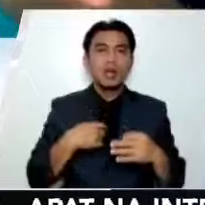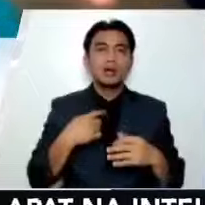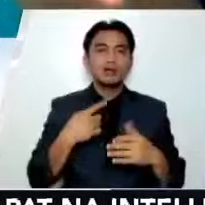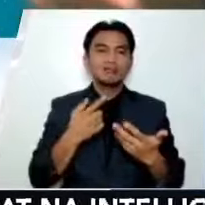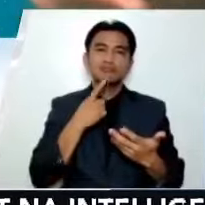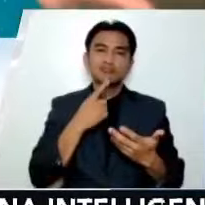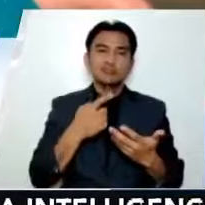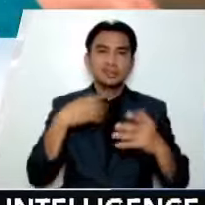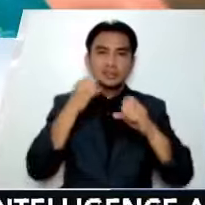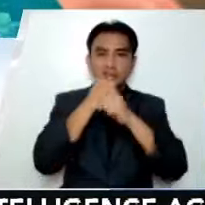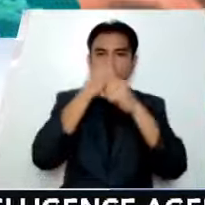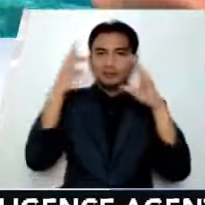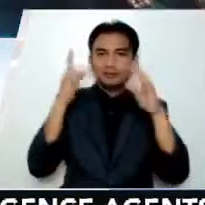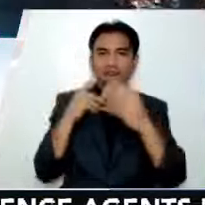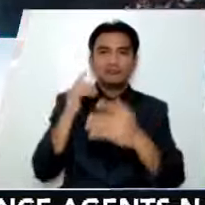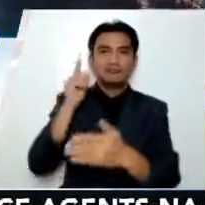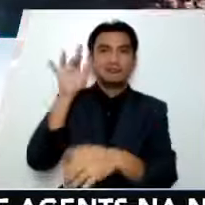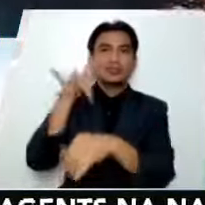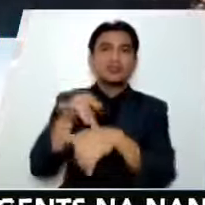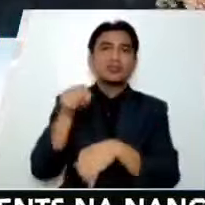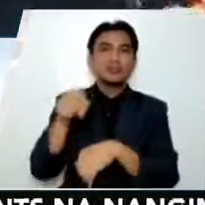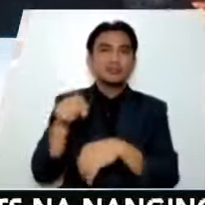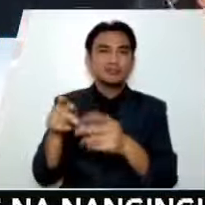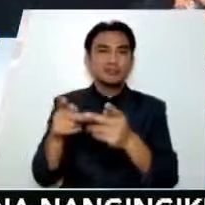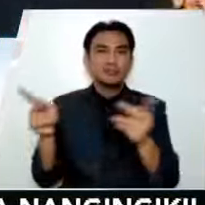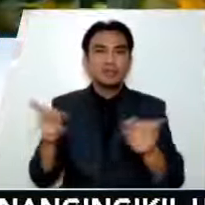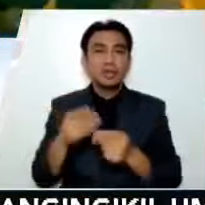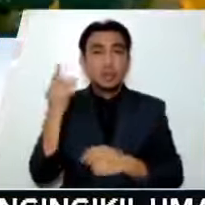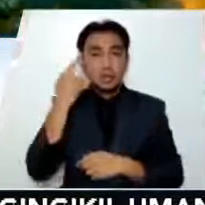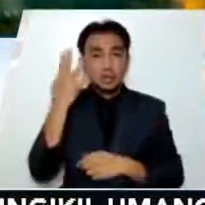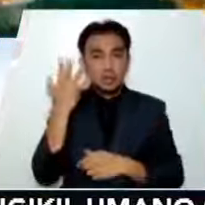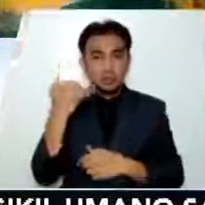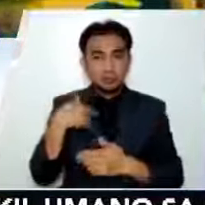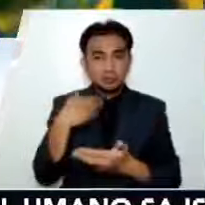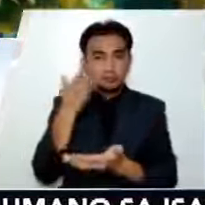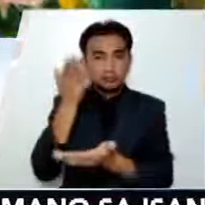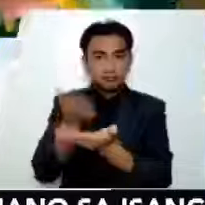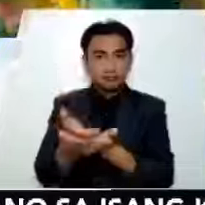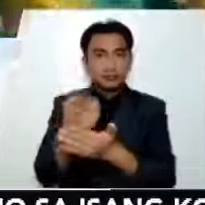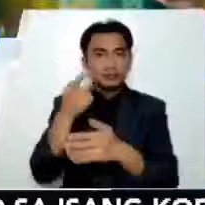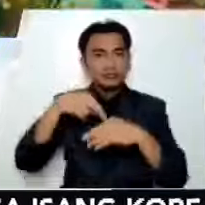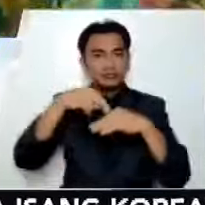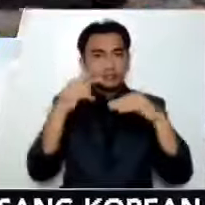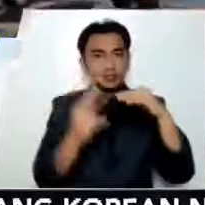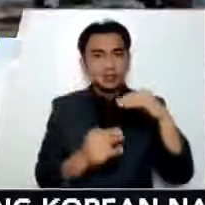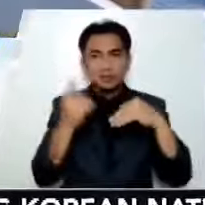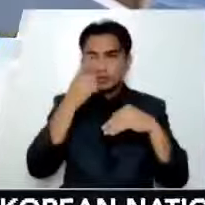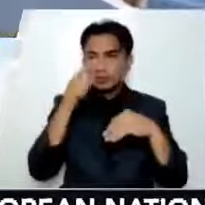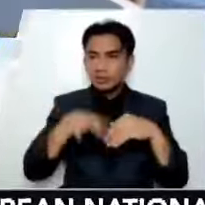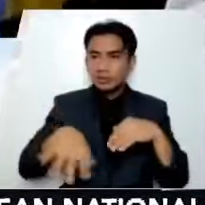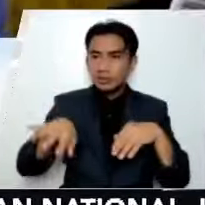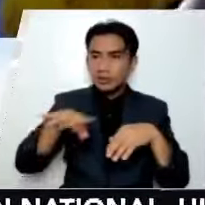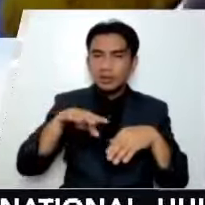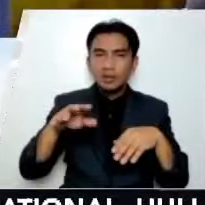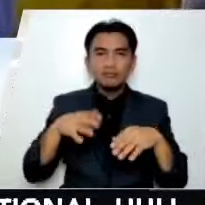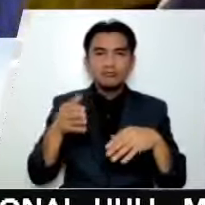And yung main reason why I went there talaga is for the marine life, yung biodiversity.